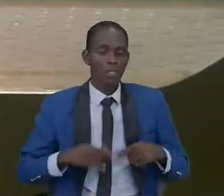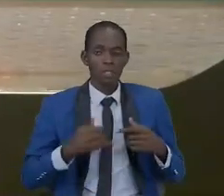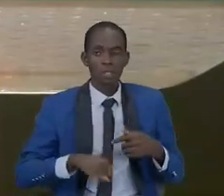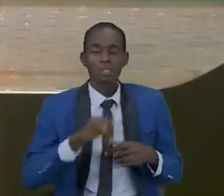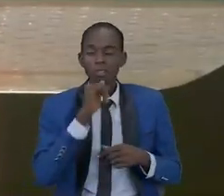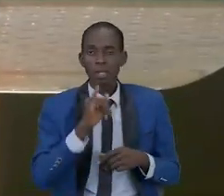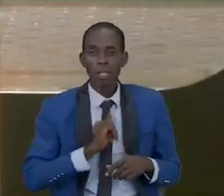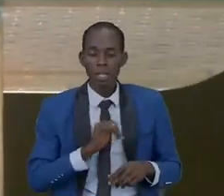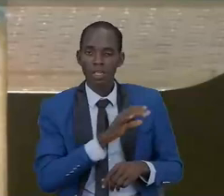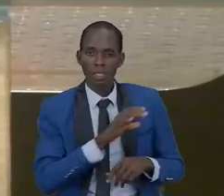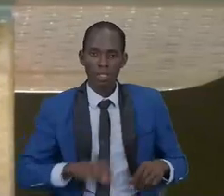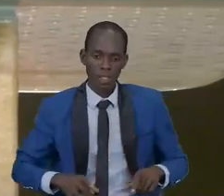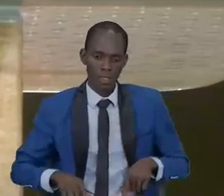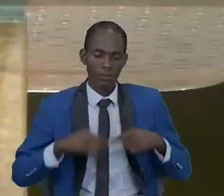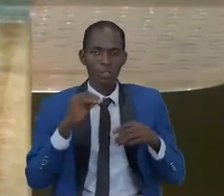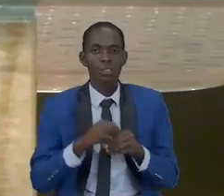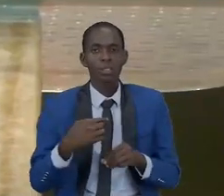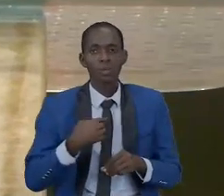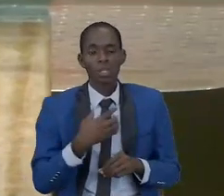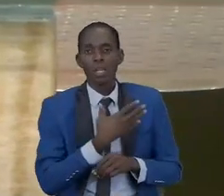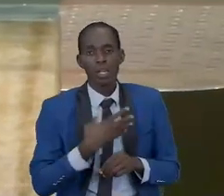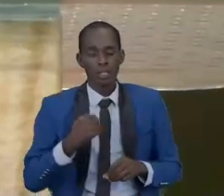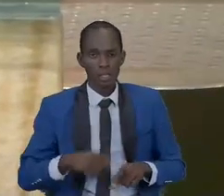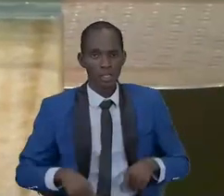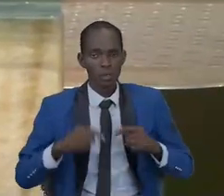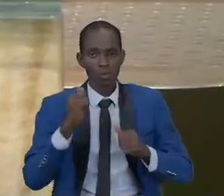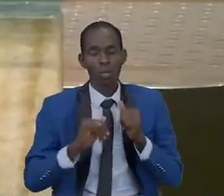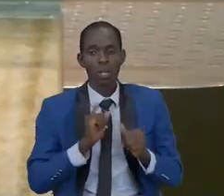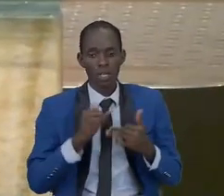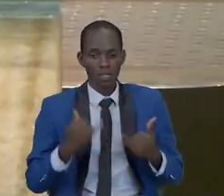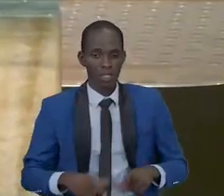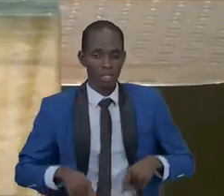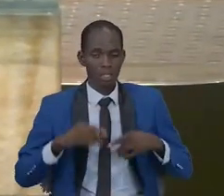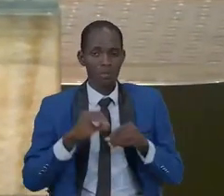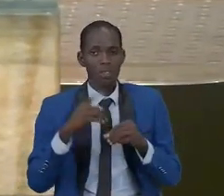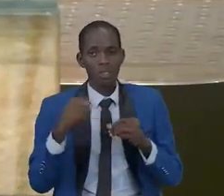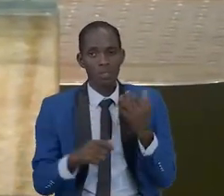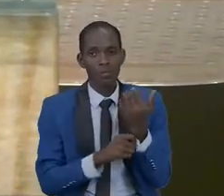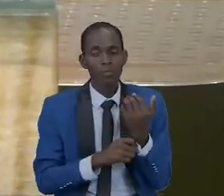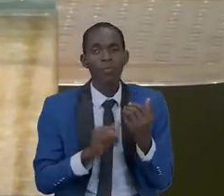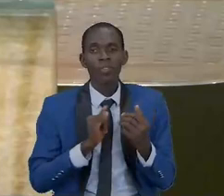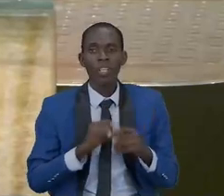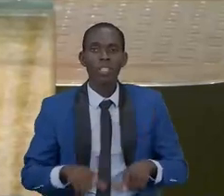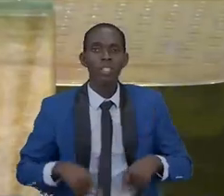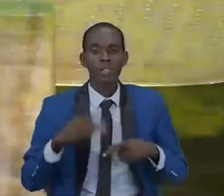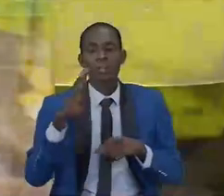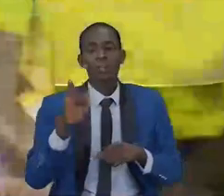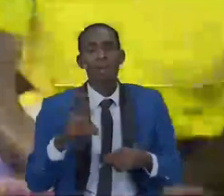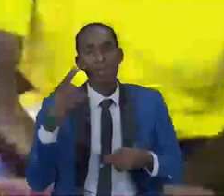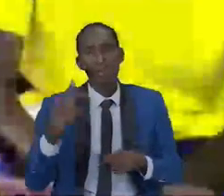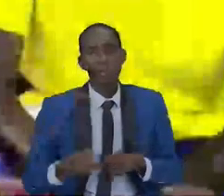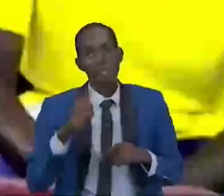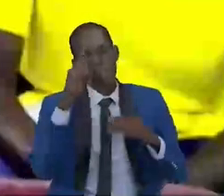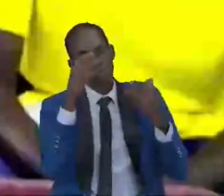si je vis maintenant dans la chair je vis dans la foi au Fils de Dieu